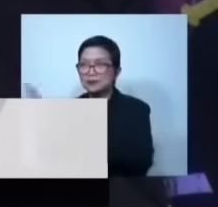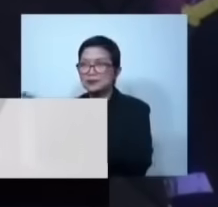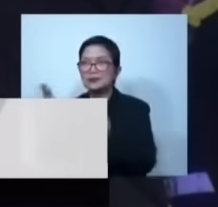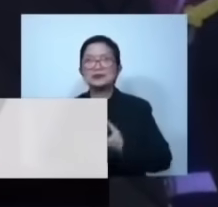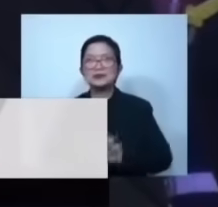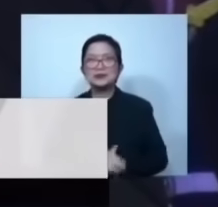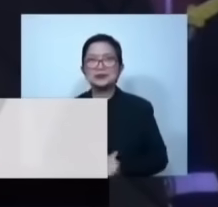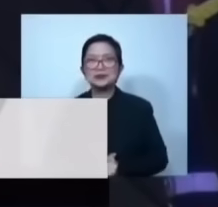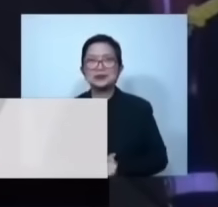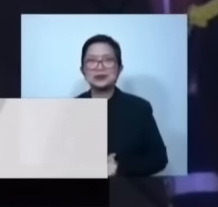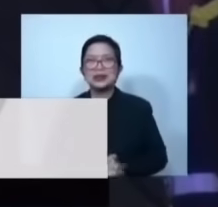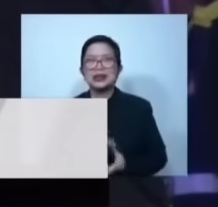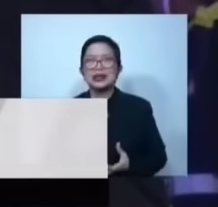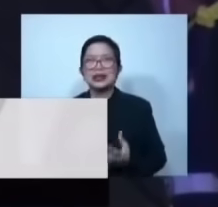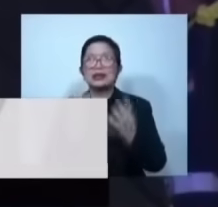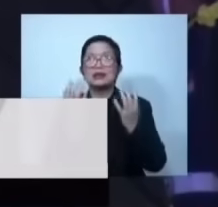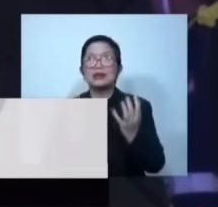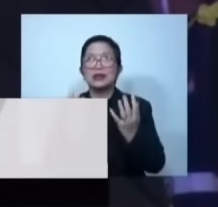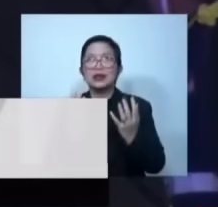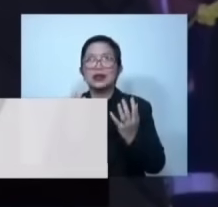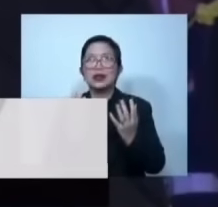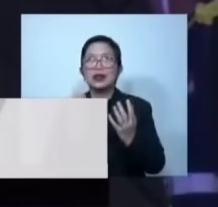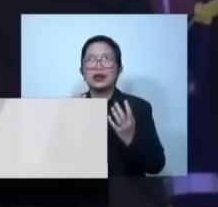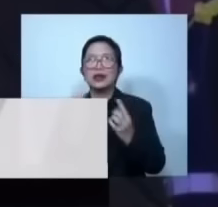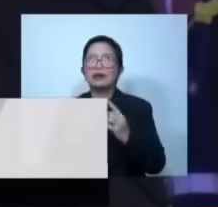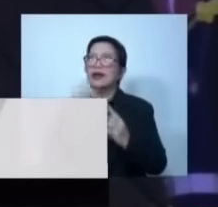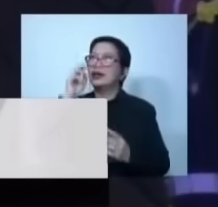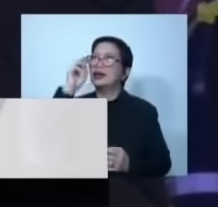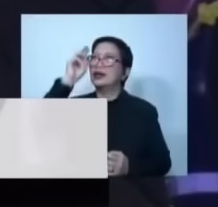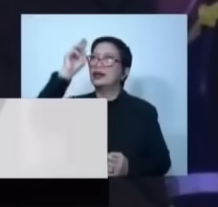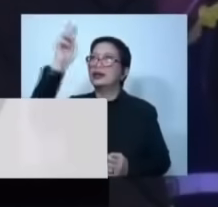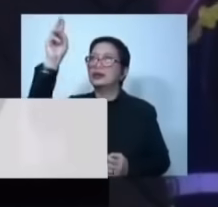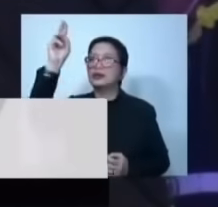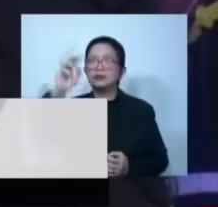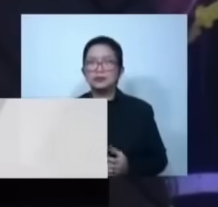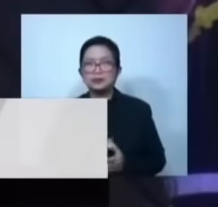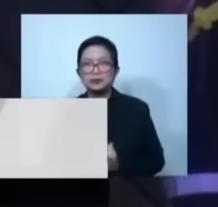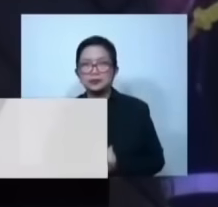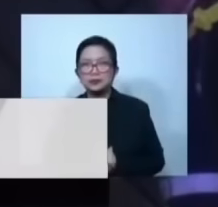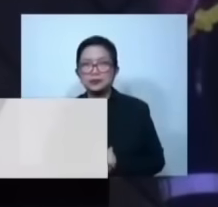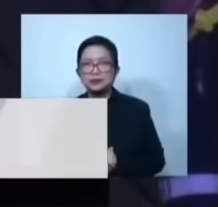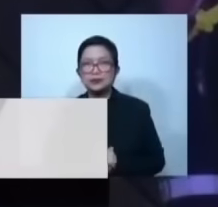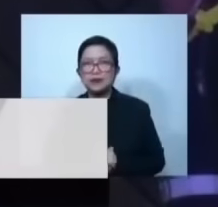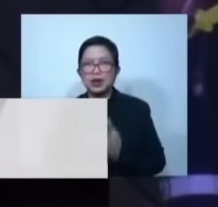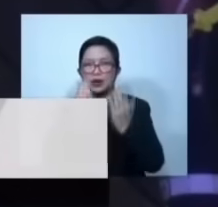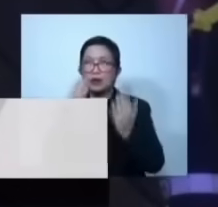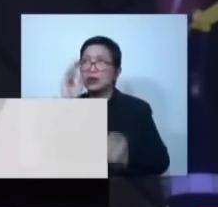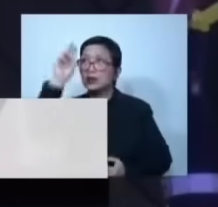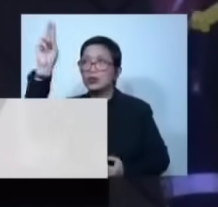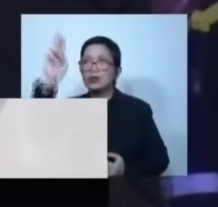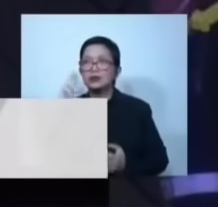sealian dengan memohon Rida dan rahmat Allah subhanahu wa taala Amin Tuhan Yang Maha